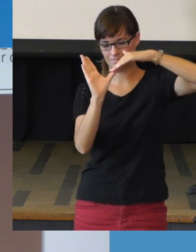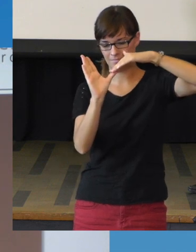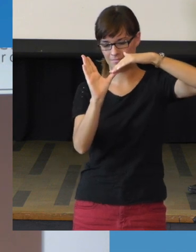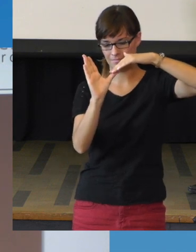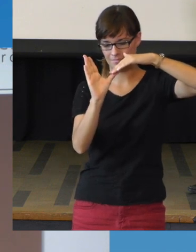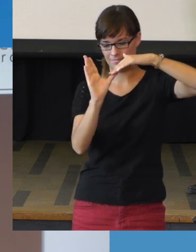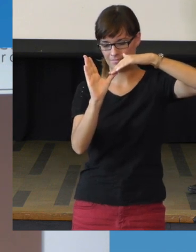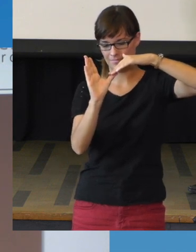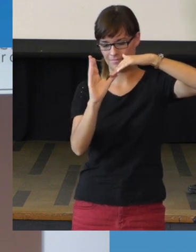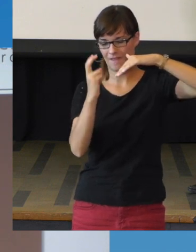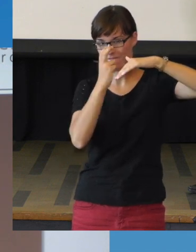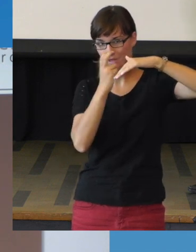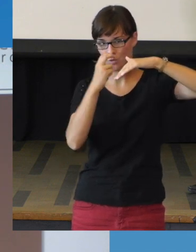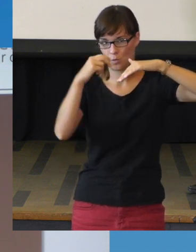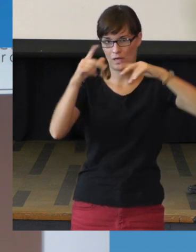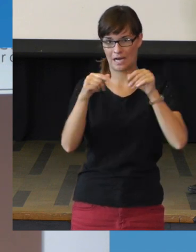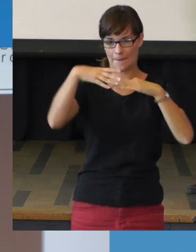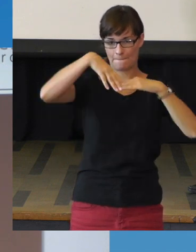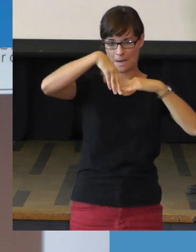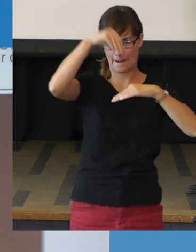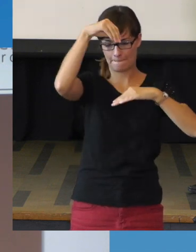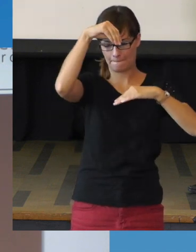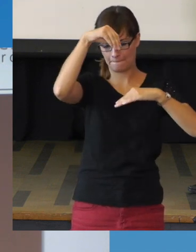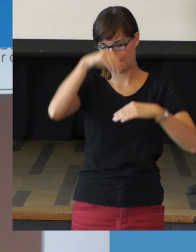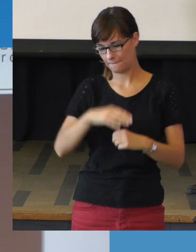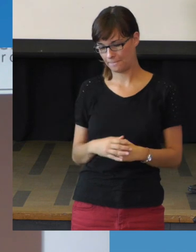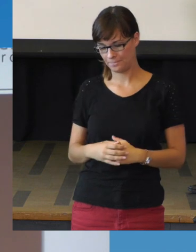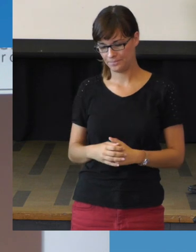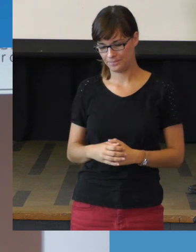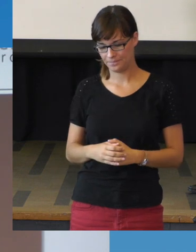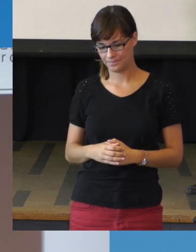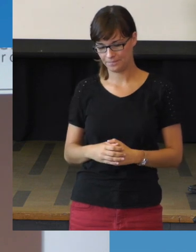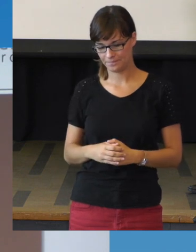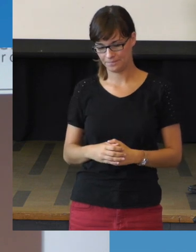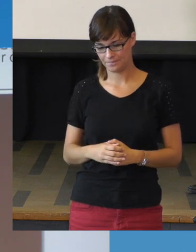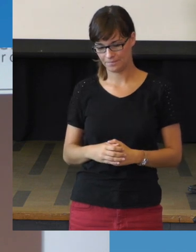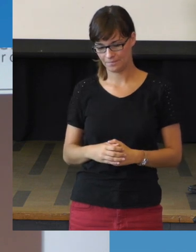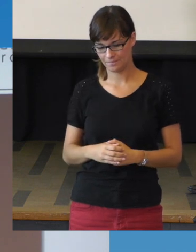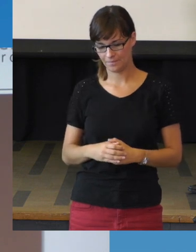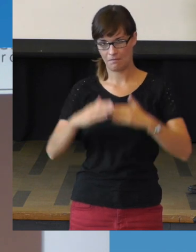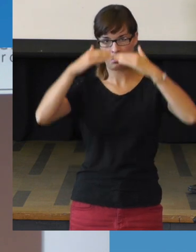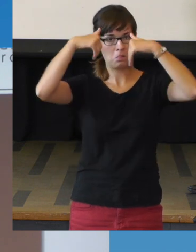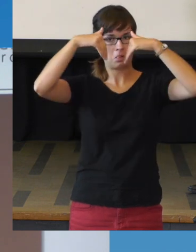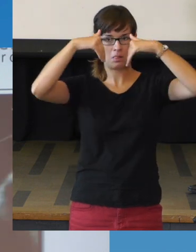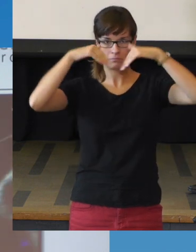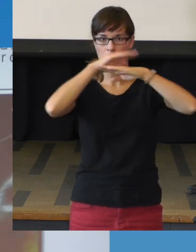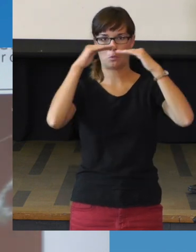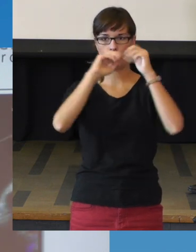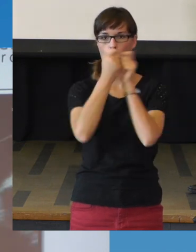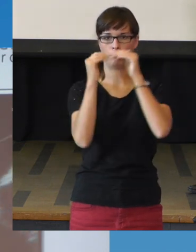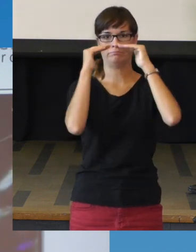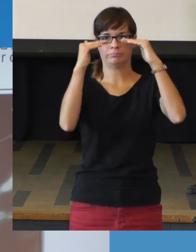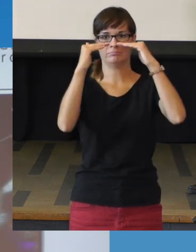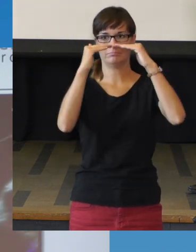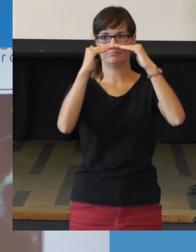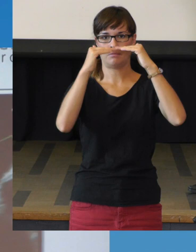werden wir versuchen, gleich den Clip zu schließen. Dann wird aus diesem Dreieck nur noch so eine Gerade und Sie sehen, dass sich jetzt hier rechts und links die